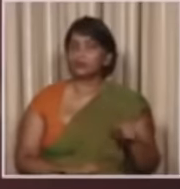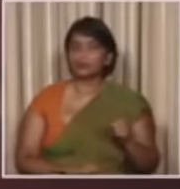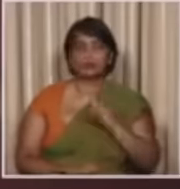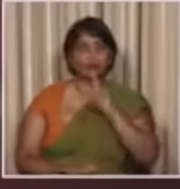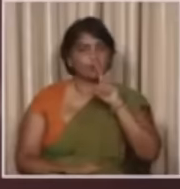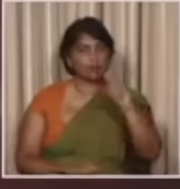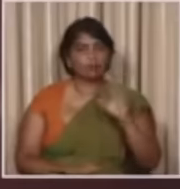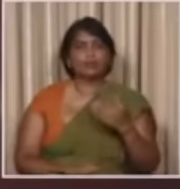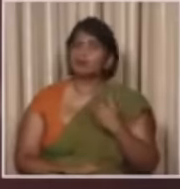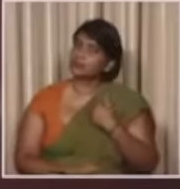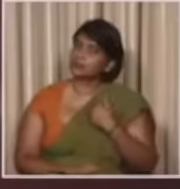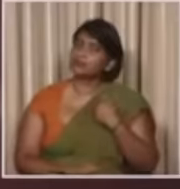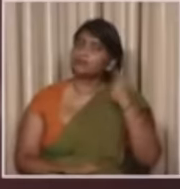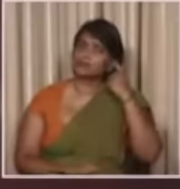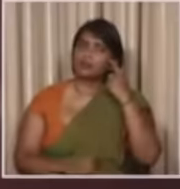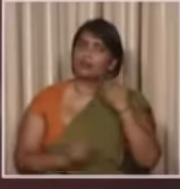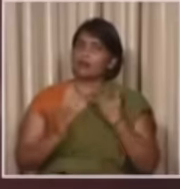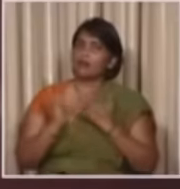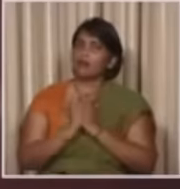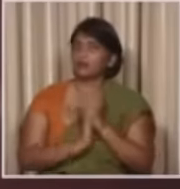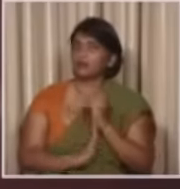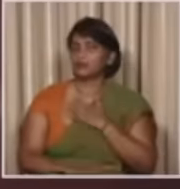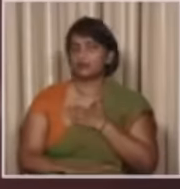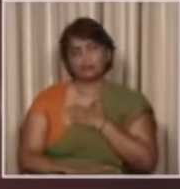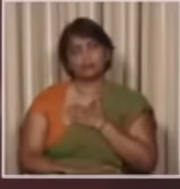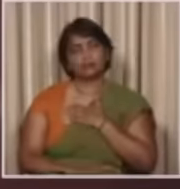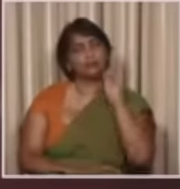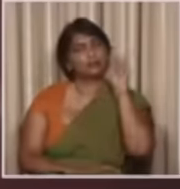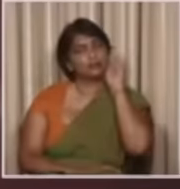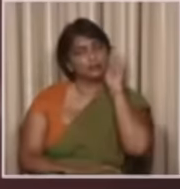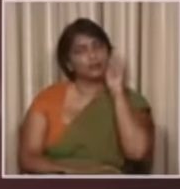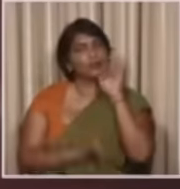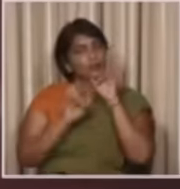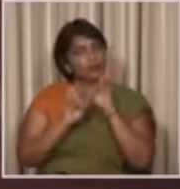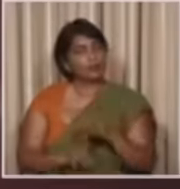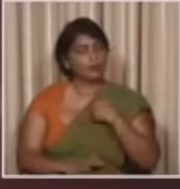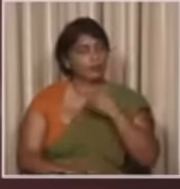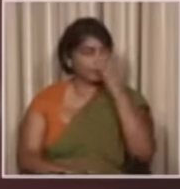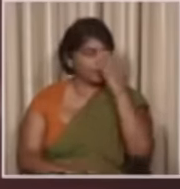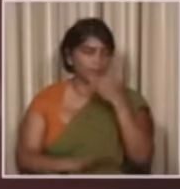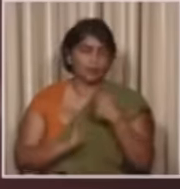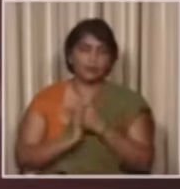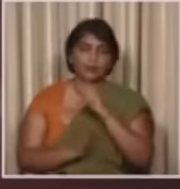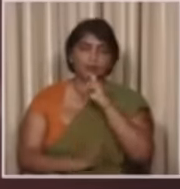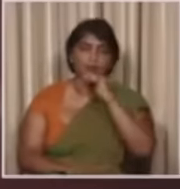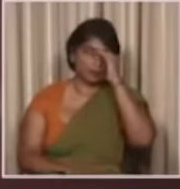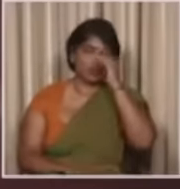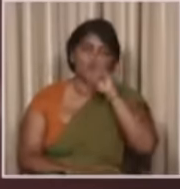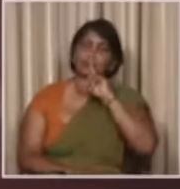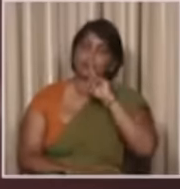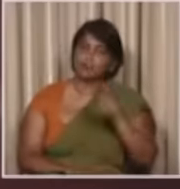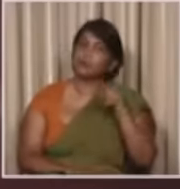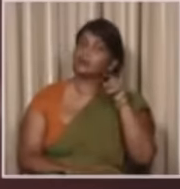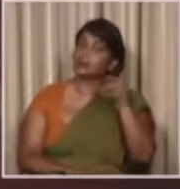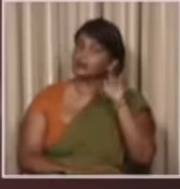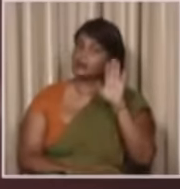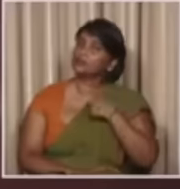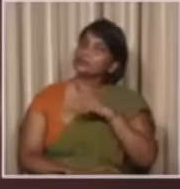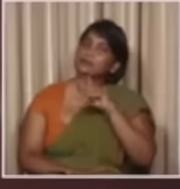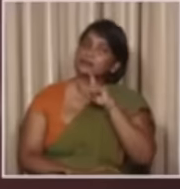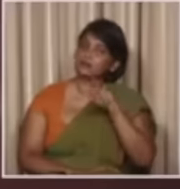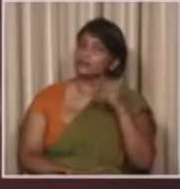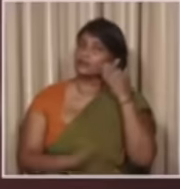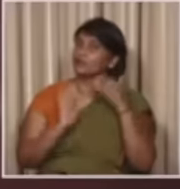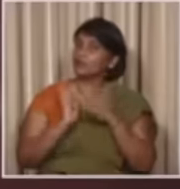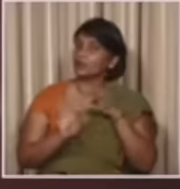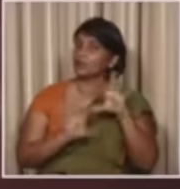කියන එක පිළිබඳවත් මං හිතනවා මට අයිතියක් තියෙනවා දැනගන්න. ඒ නිසා මම කරුණාවෙන් ගරු කතානායකතුමාට මේක ඉදිරිපත් කළා. ඔබතුමාගේ ඉල්ලීමක් කරනවා මේ